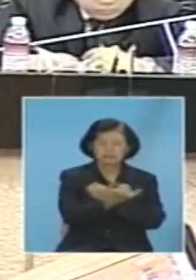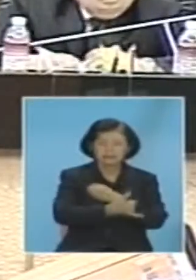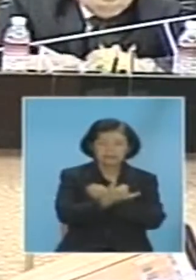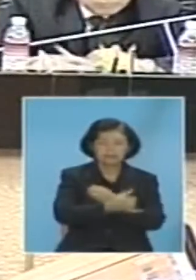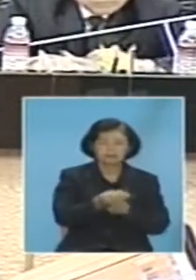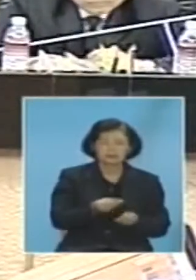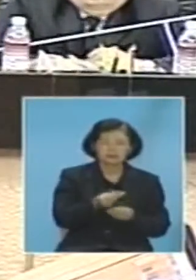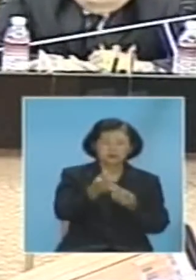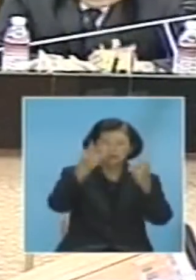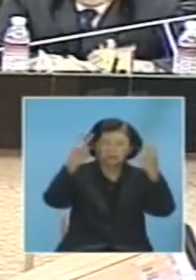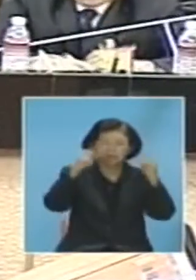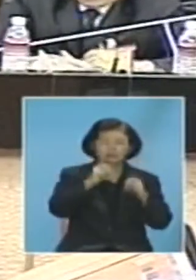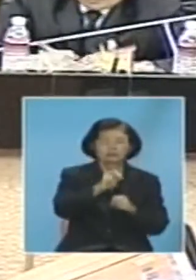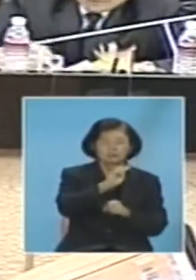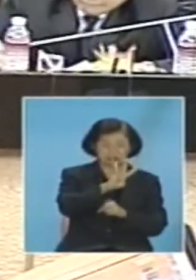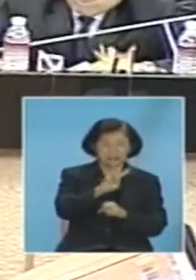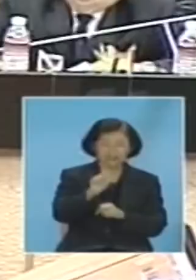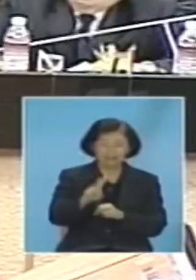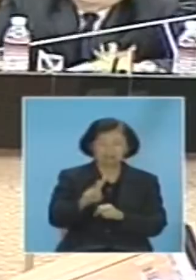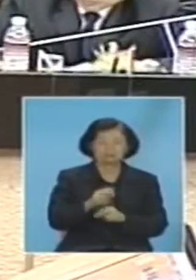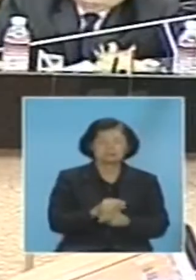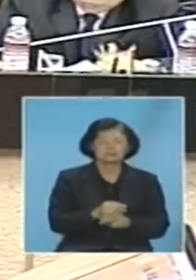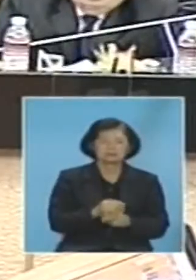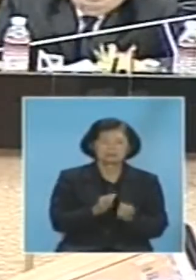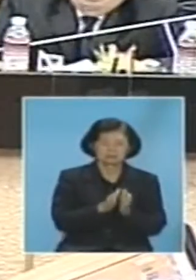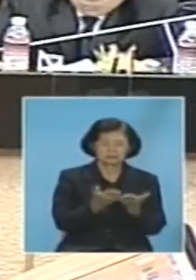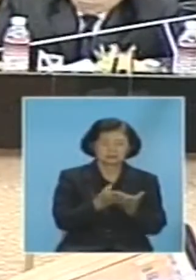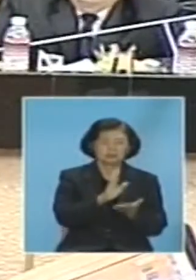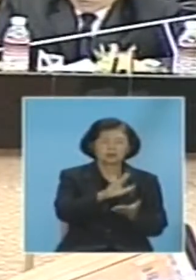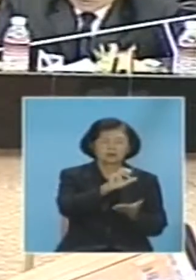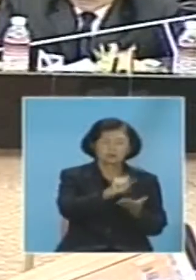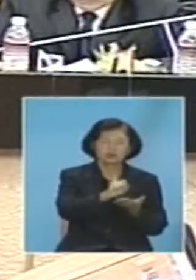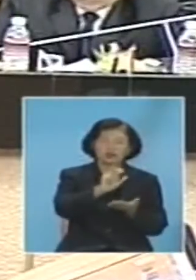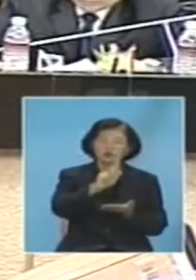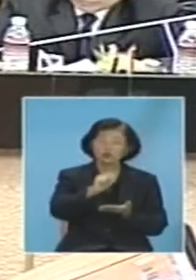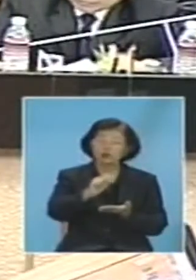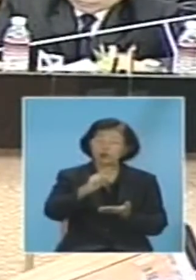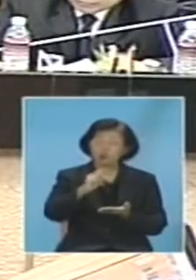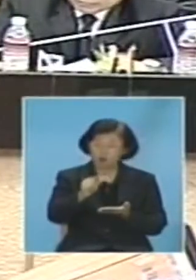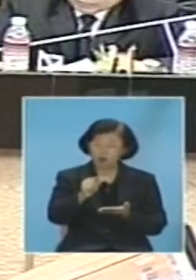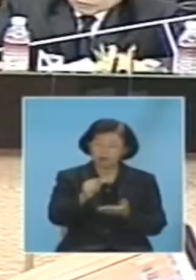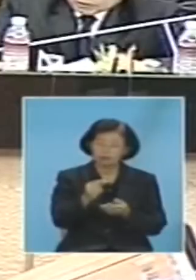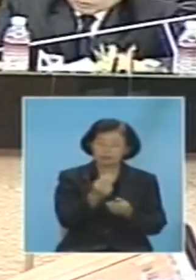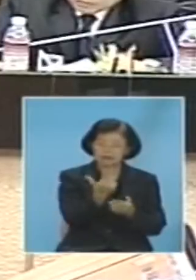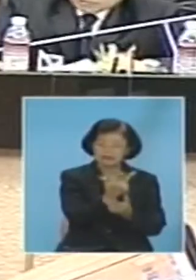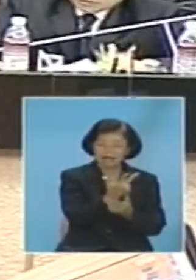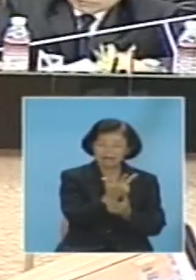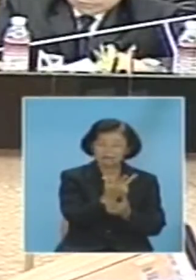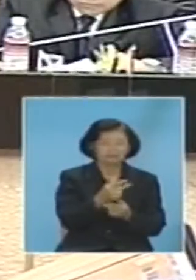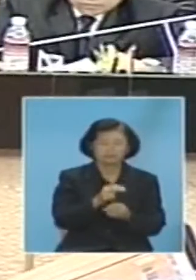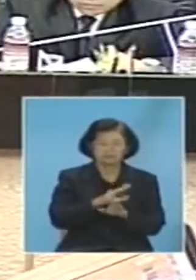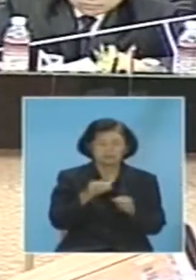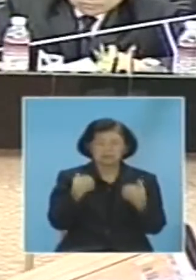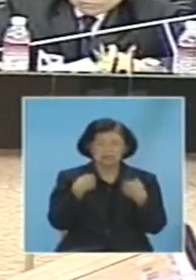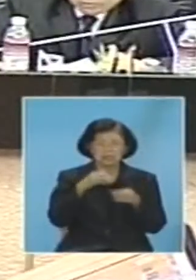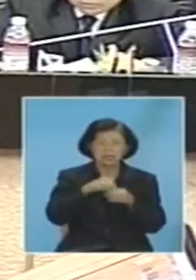ครั้งนะคะดิฉันขอเรียนว่าหนังสือของสำนักงานตรวจเงินแผ่นดิน3ฉบับแรกค่ะไม่ปรากฏในราย